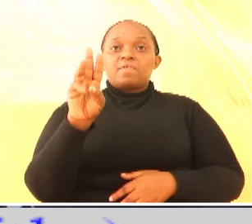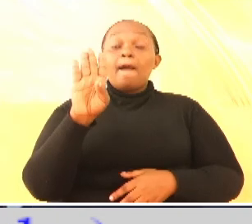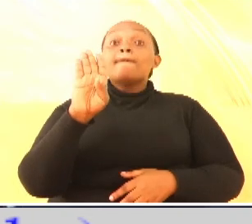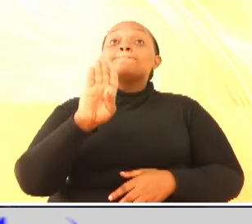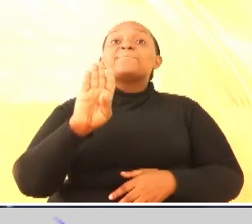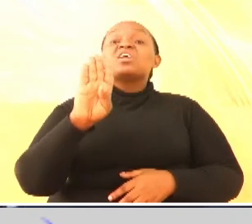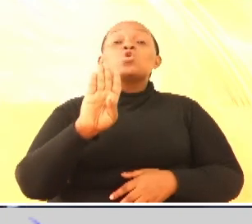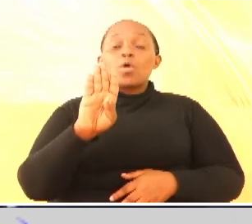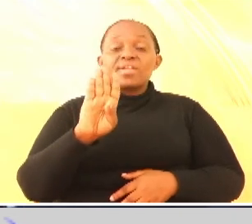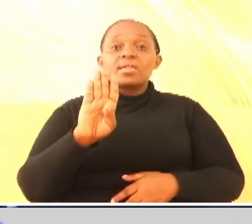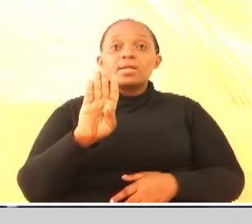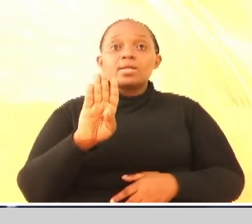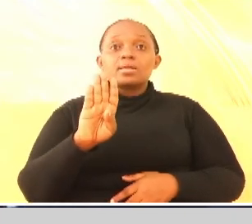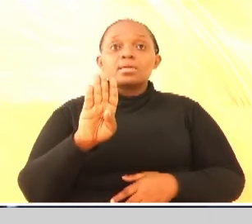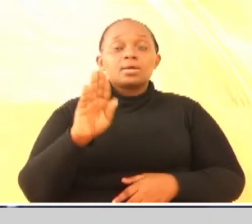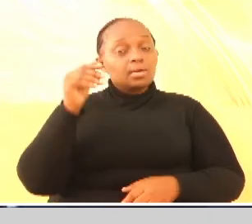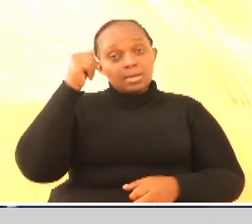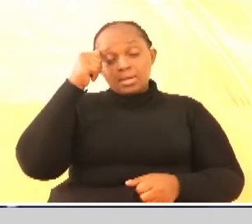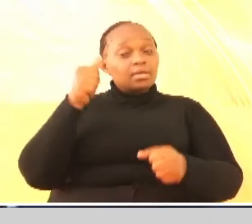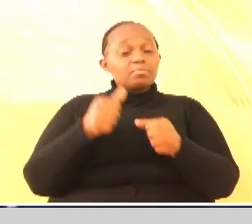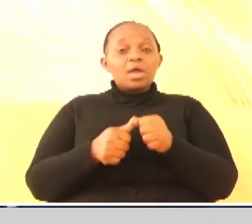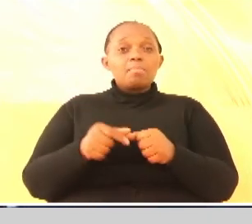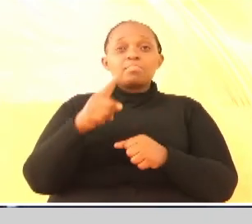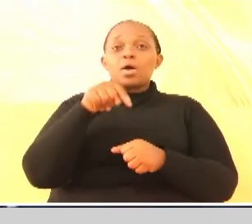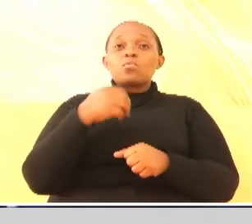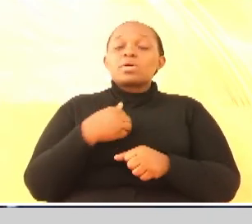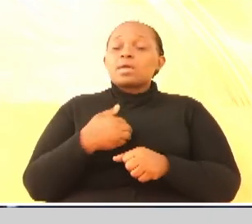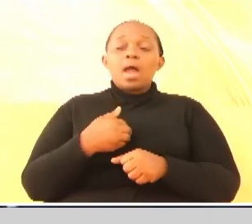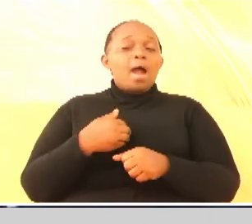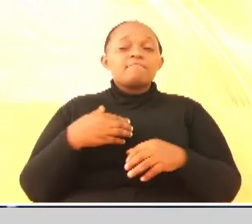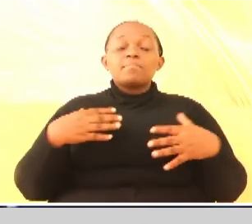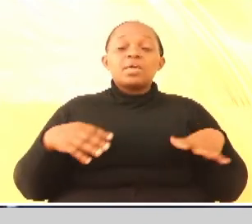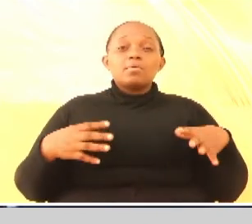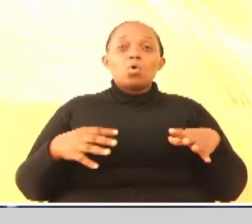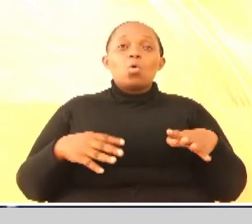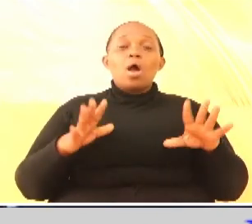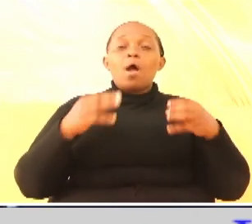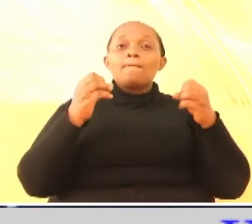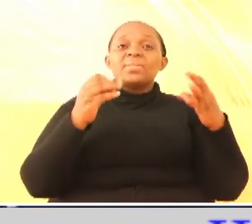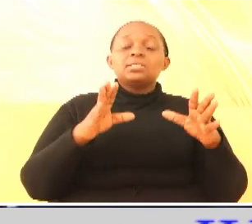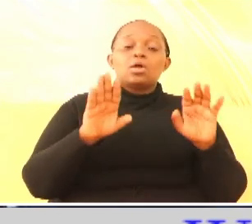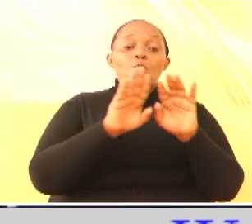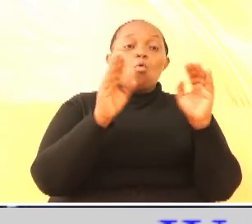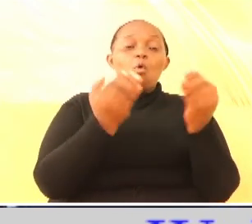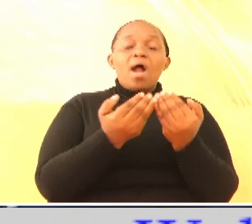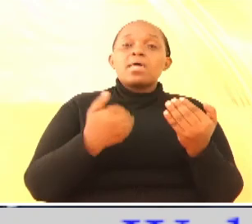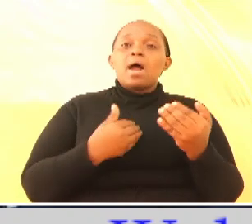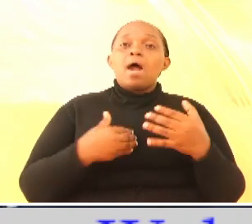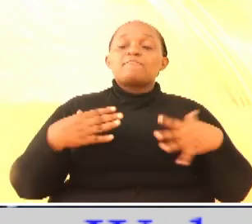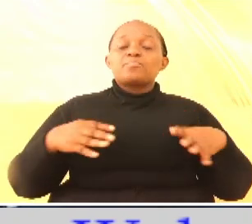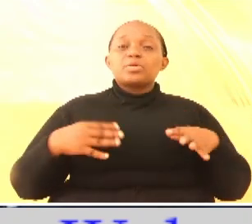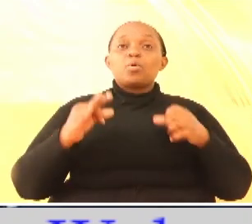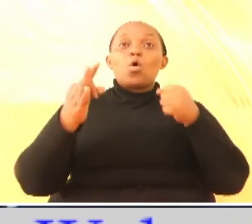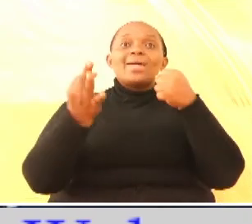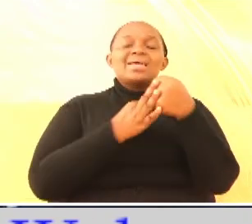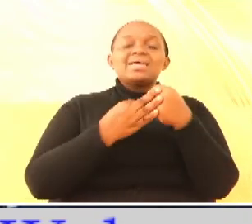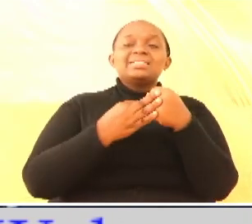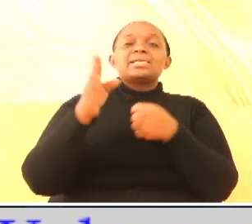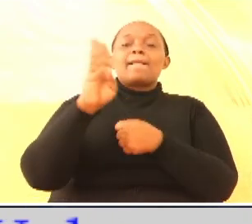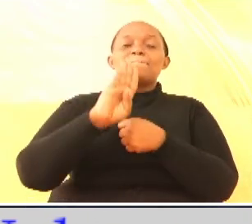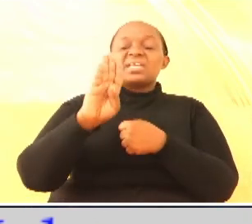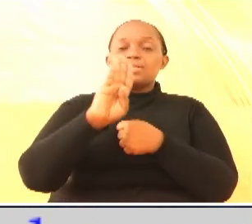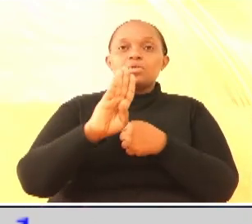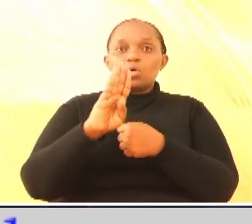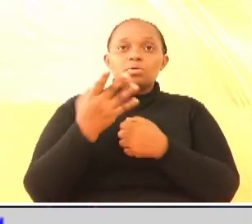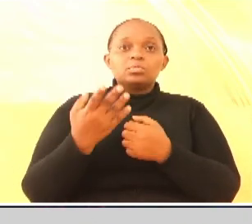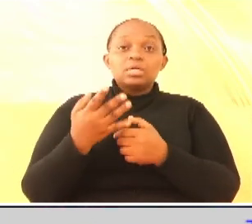2.5 billion. Namjua hatujafanya kazi. Dunia iko na bilioni 8. Kazi tumefanya. Bwana siwe sana. Iwira